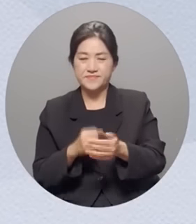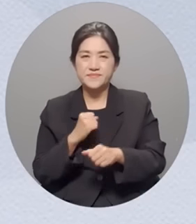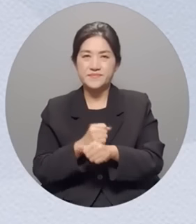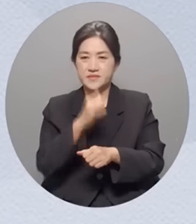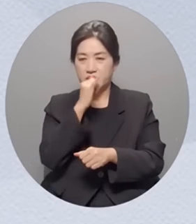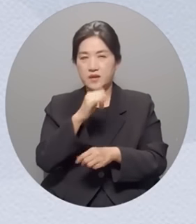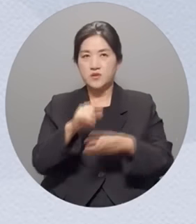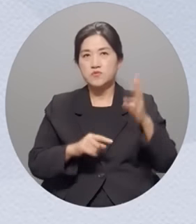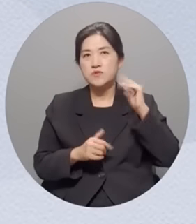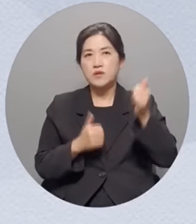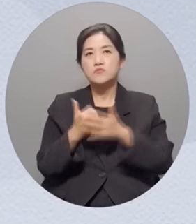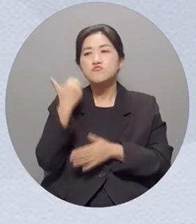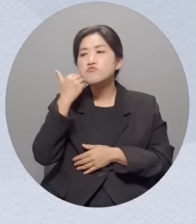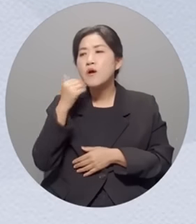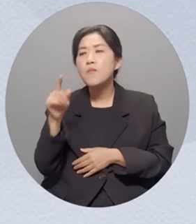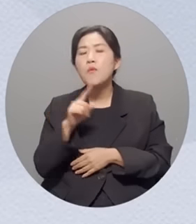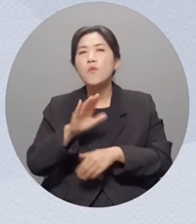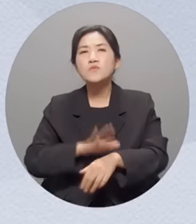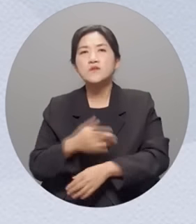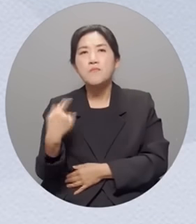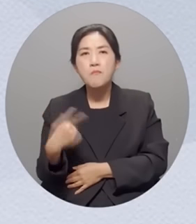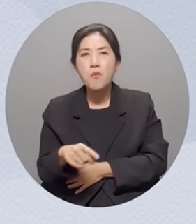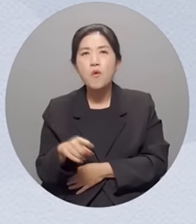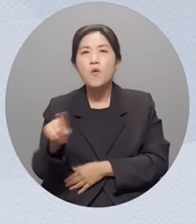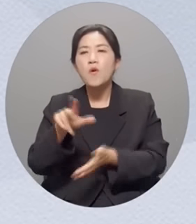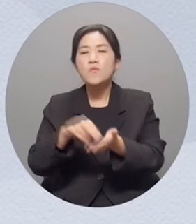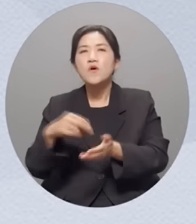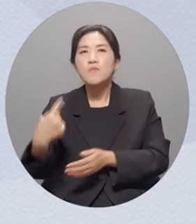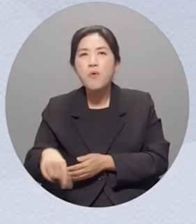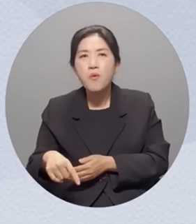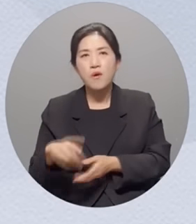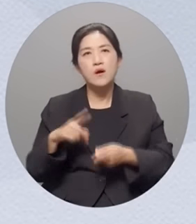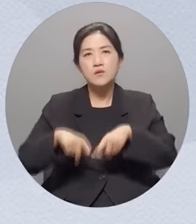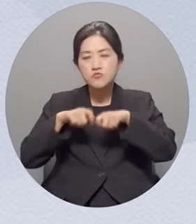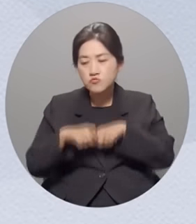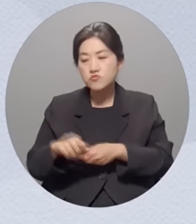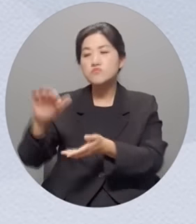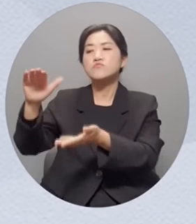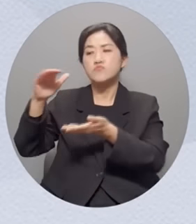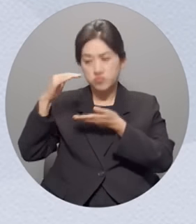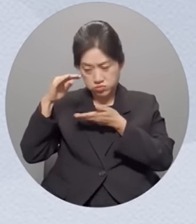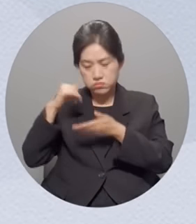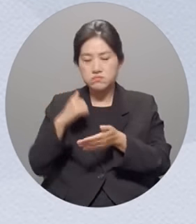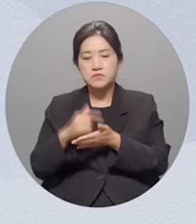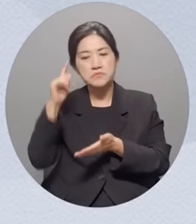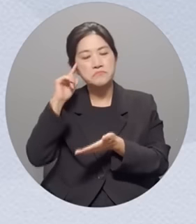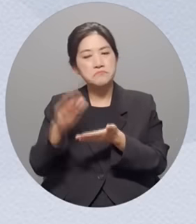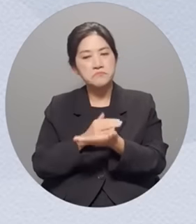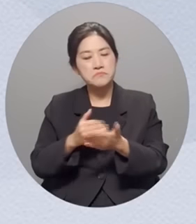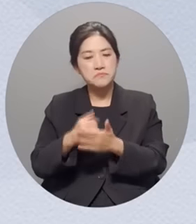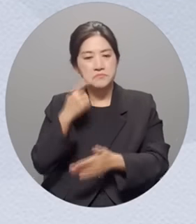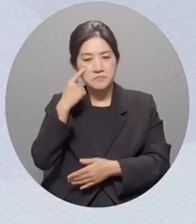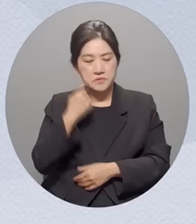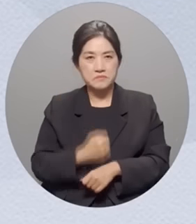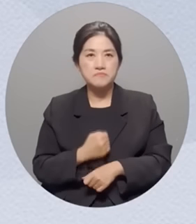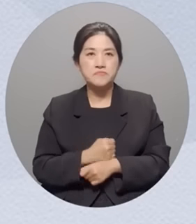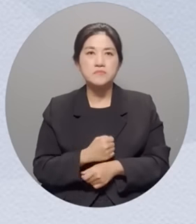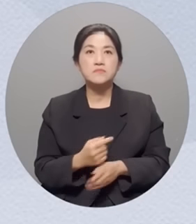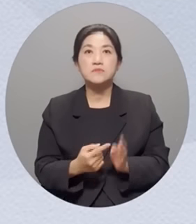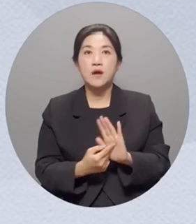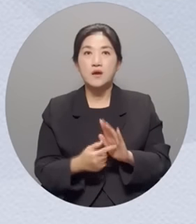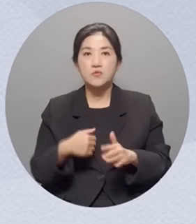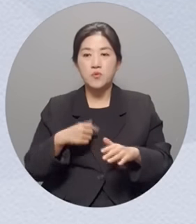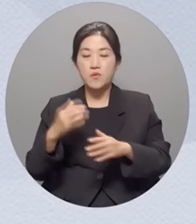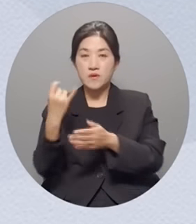신대은가 어을 했인 얘기해주면 판단해 보겠다고 답했습니다 대회